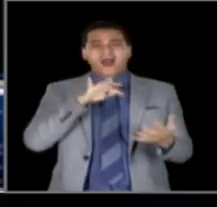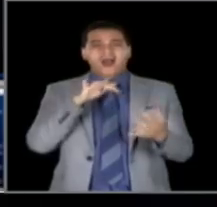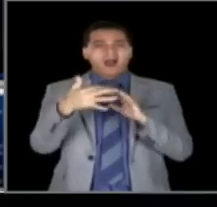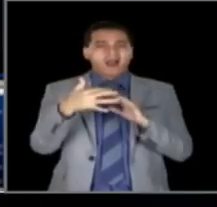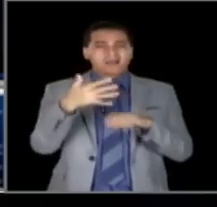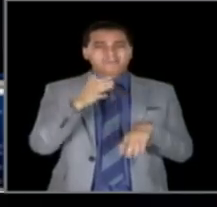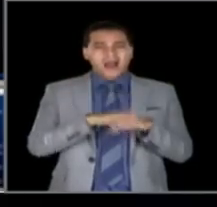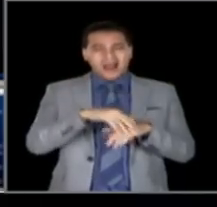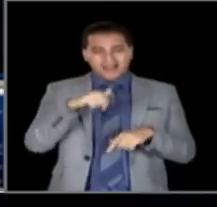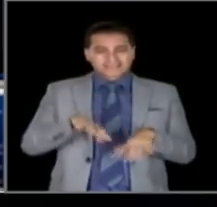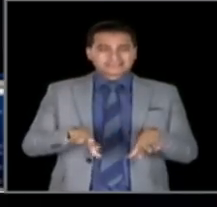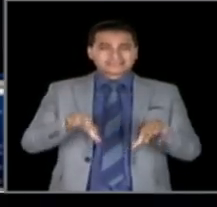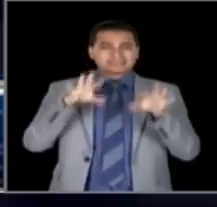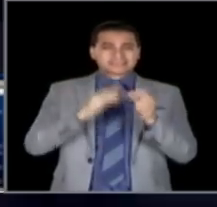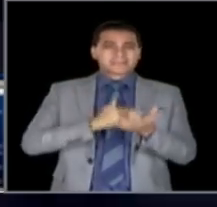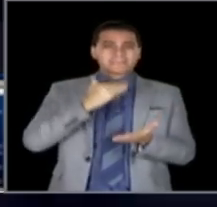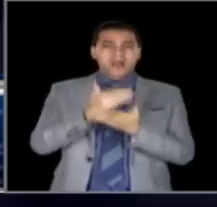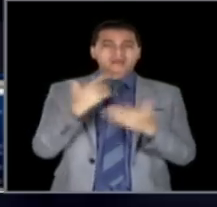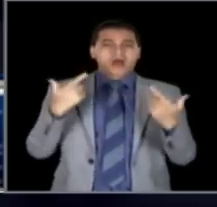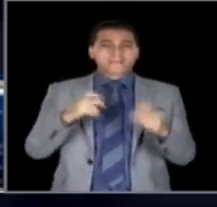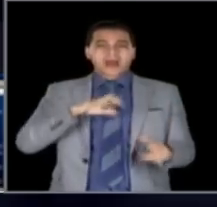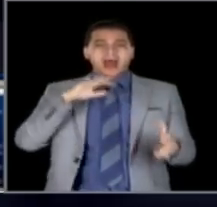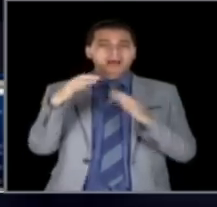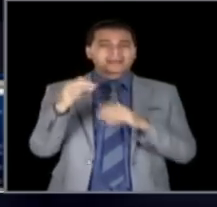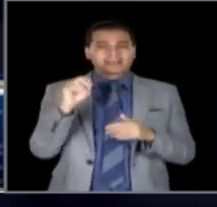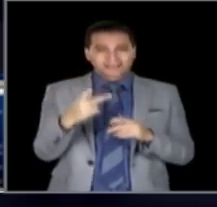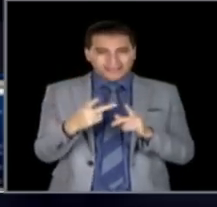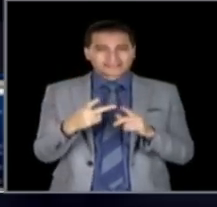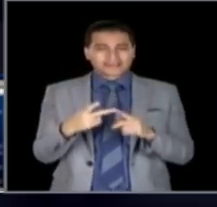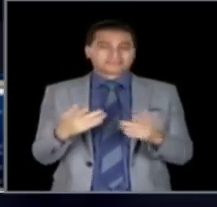العالم المعاصر بعد الحرب العالمية الثانية